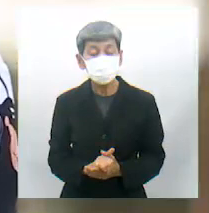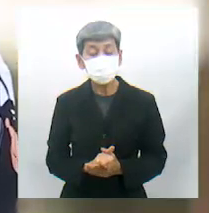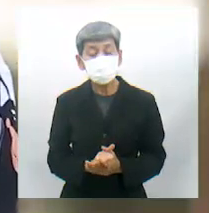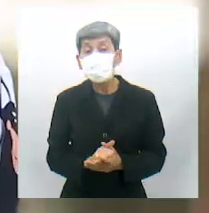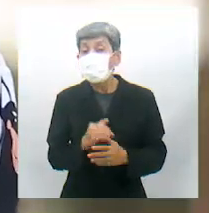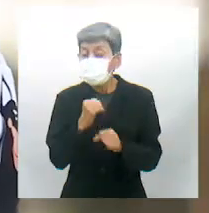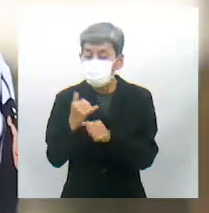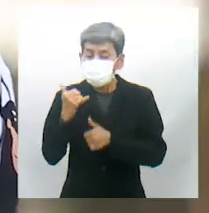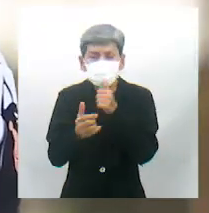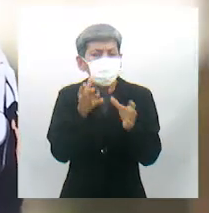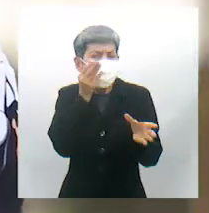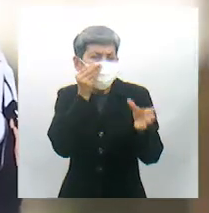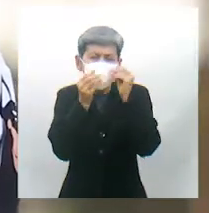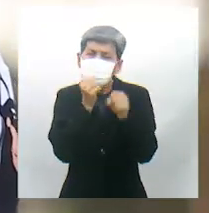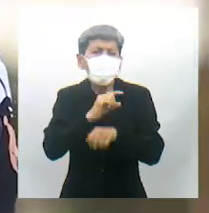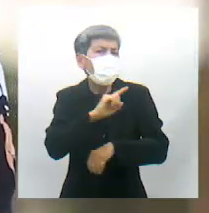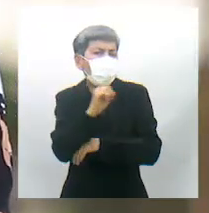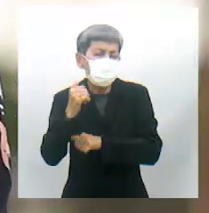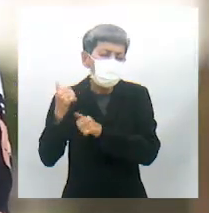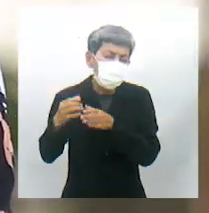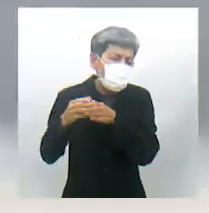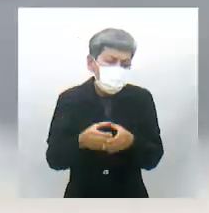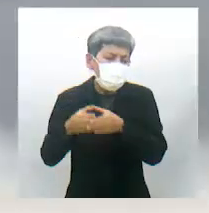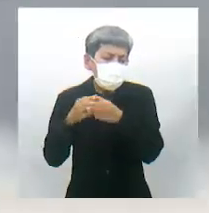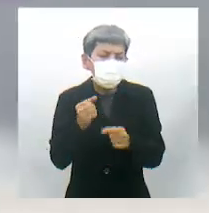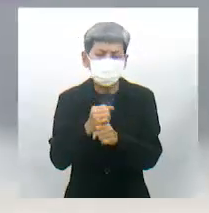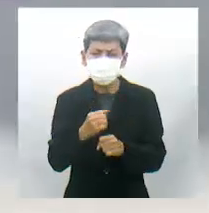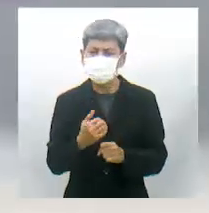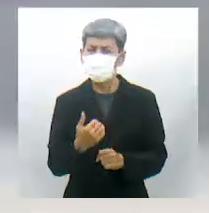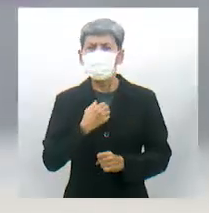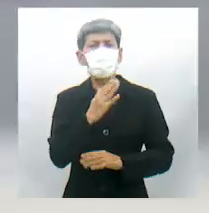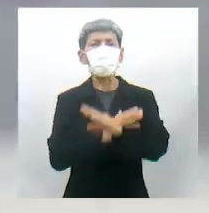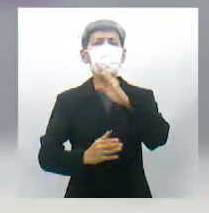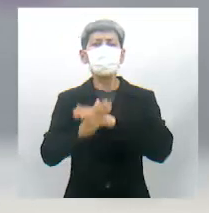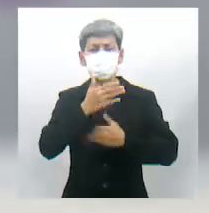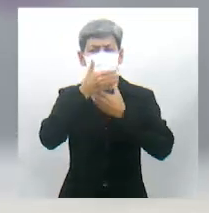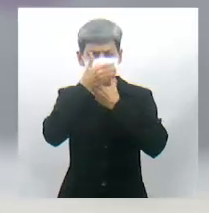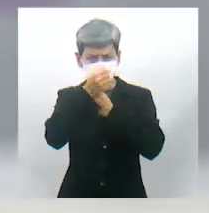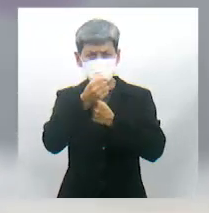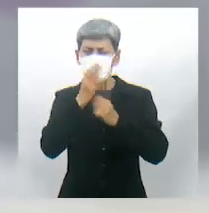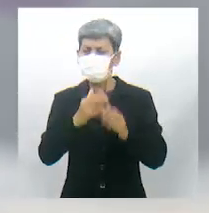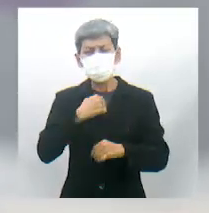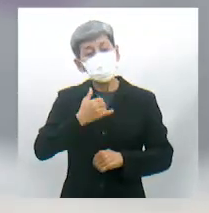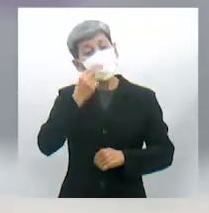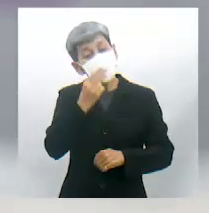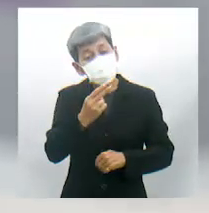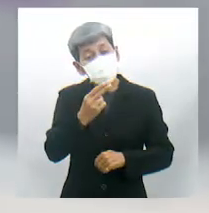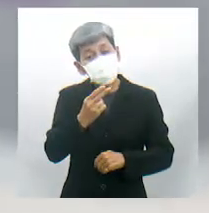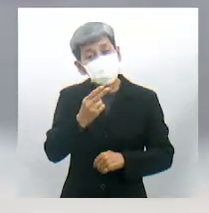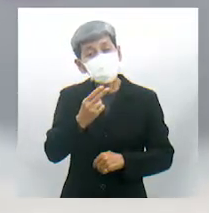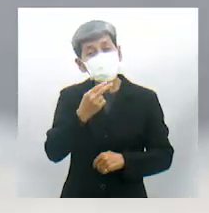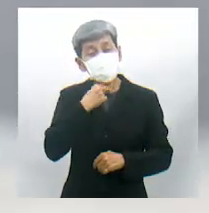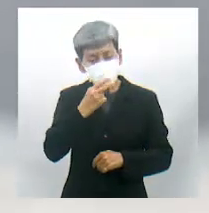เขามีการเข้ามาเรียนรู้อะไรยังไงวันละเท่าไหร่ครับ ก็ส่วนมากอยู่ที่คนพิการที่เขาสนใจครับบางคนเขามา